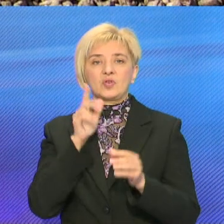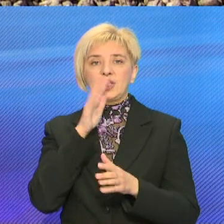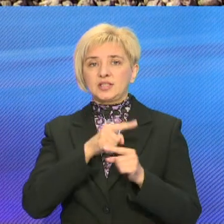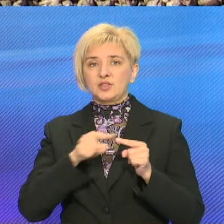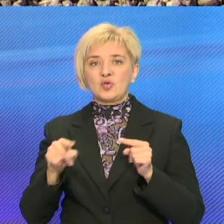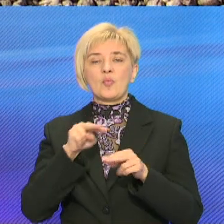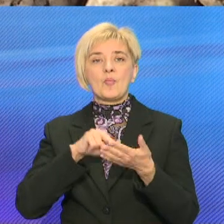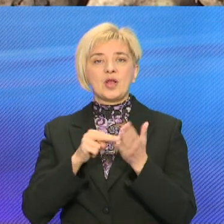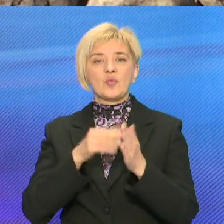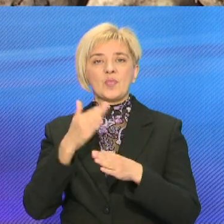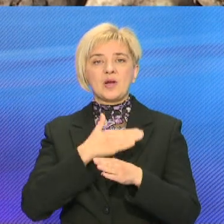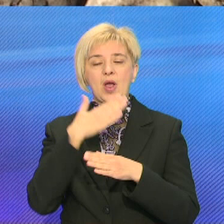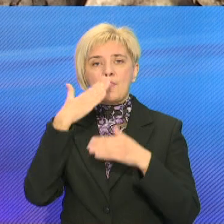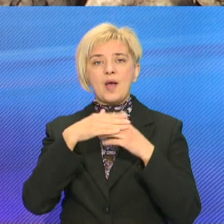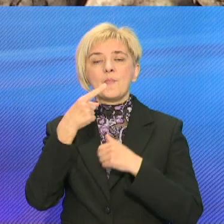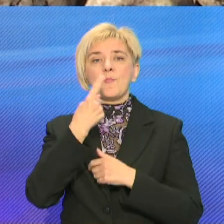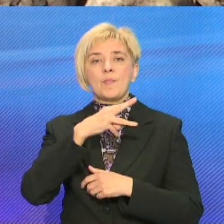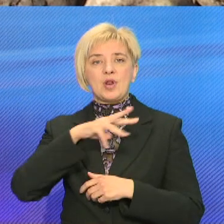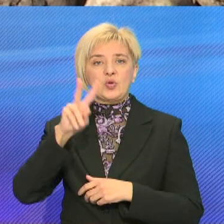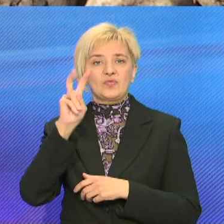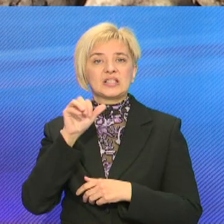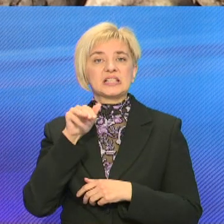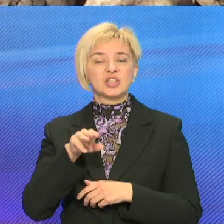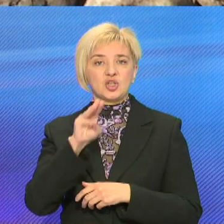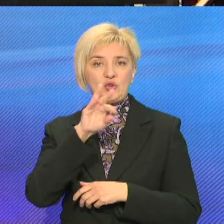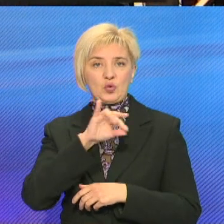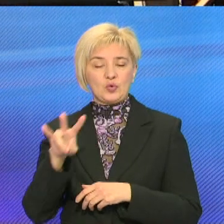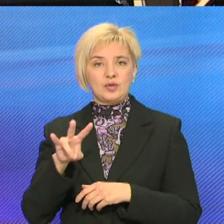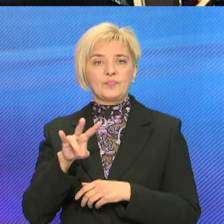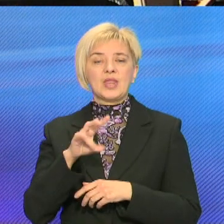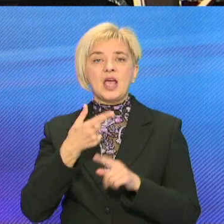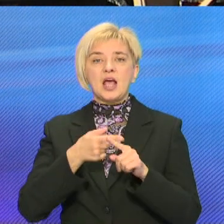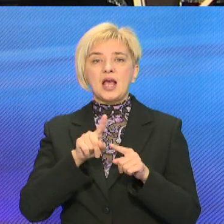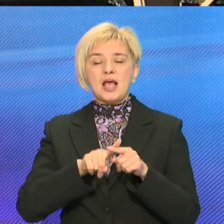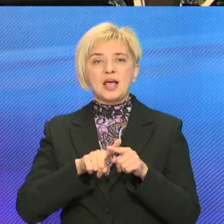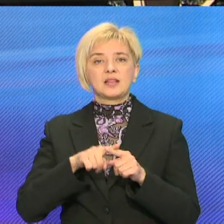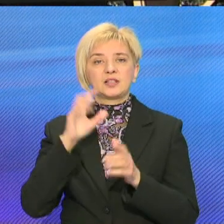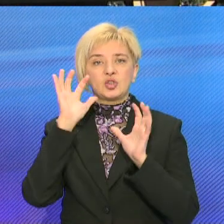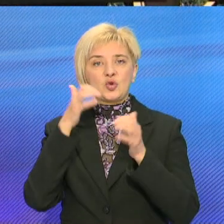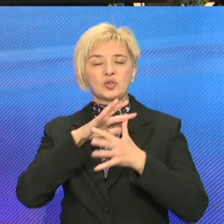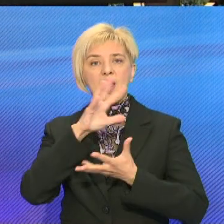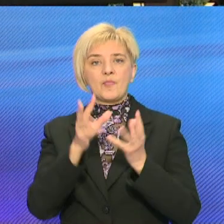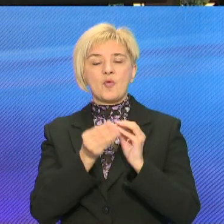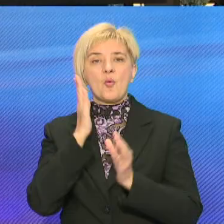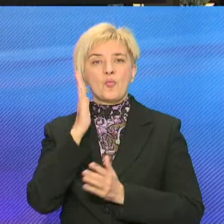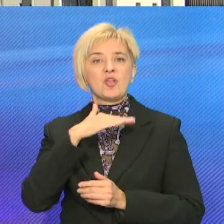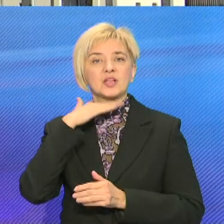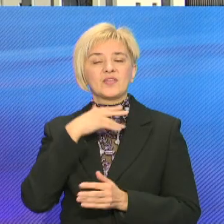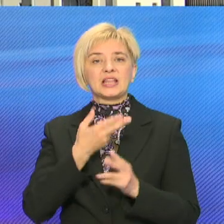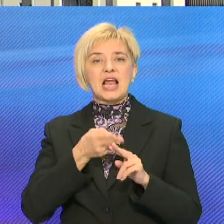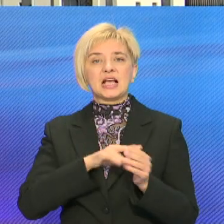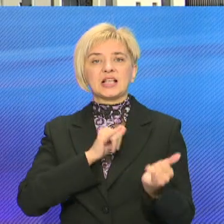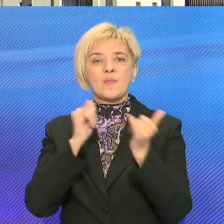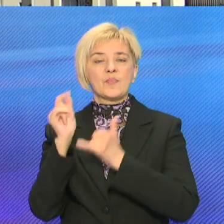плануюць перапрацаваць амаль 1 200 000 тонн корнеплодаў. Гэта, кажуць эксперты, даволі сур'ёзныя аб'ёмы. Іх будзе дастаткова для